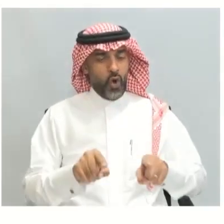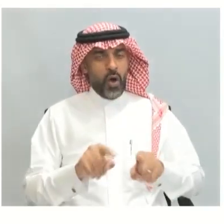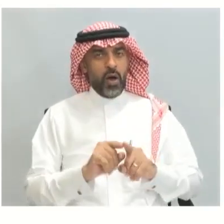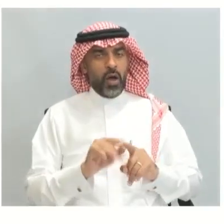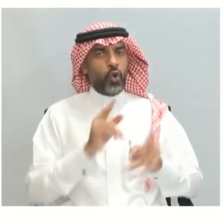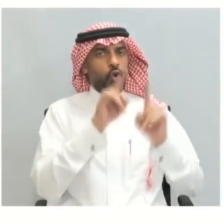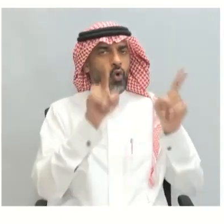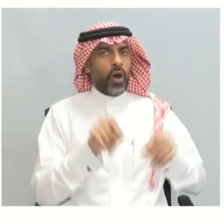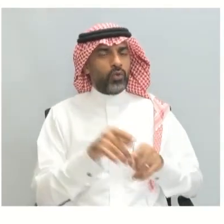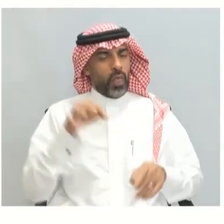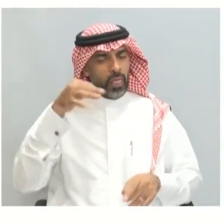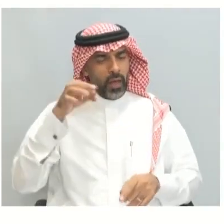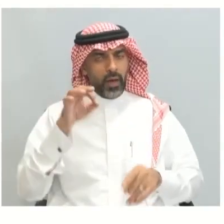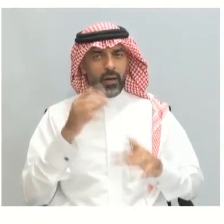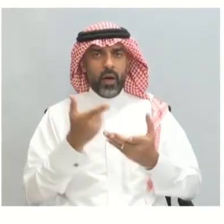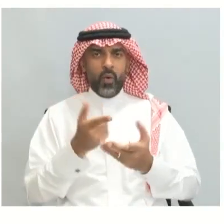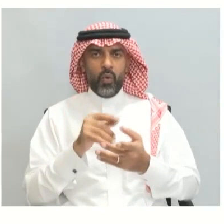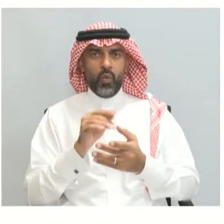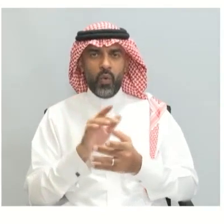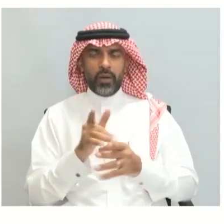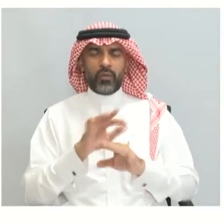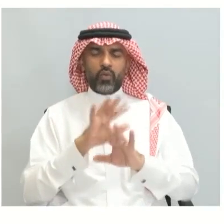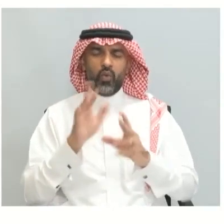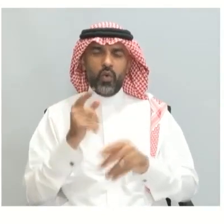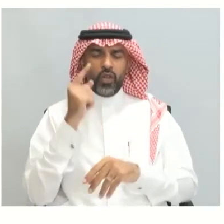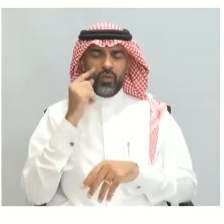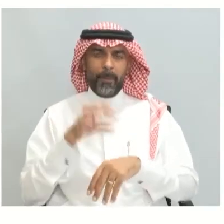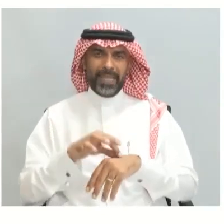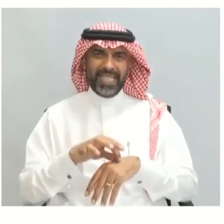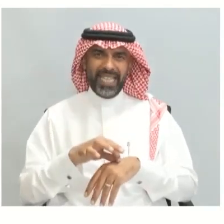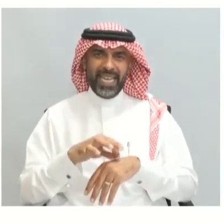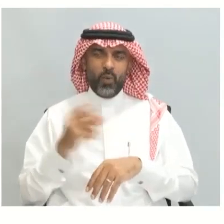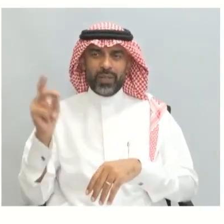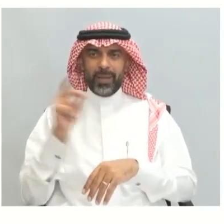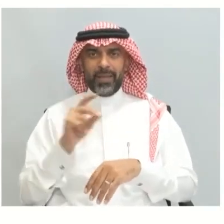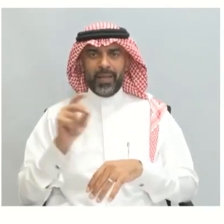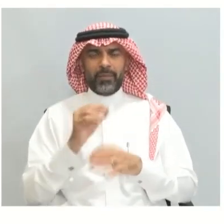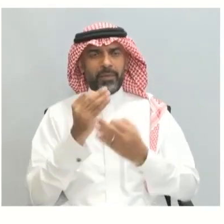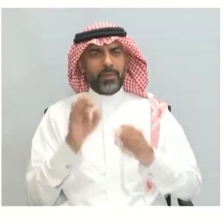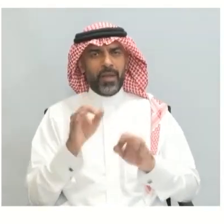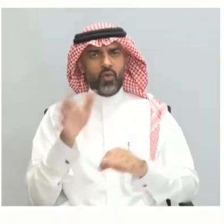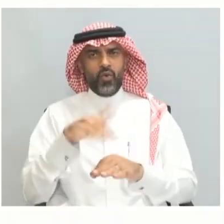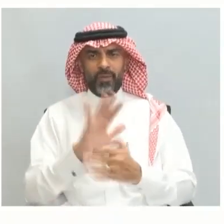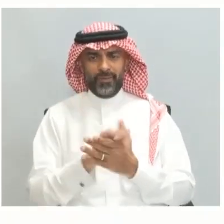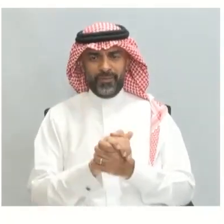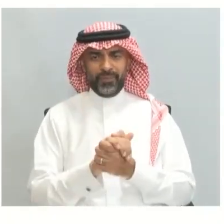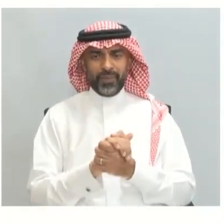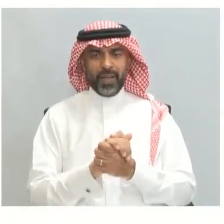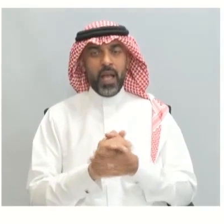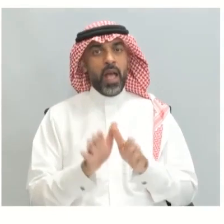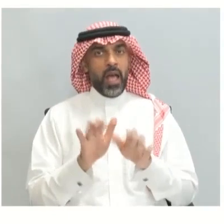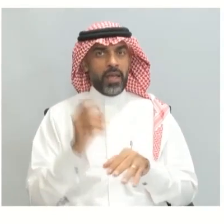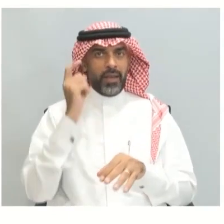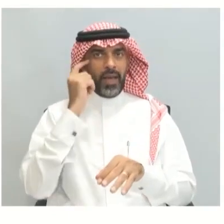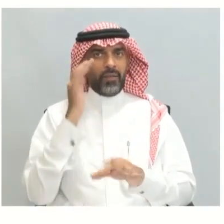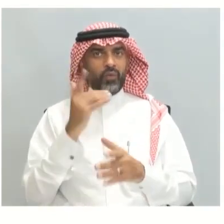خلال ابراز الظواهر الطبيعيه والبشريه و بجميع اشكالها ايضا